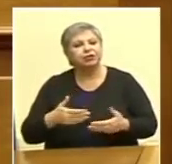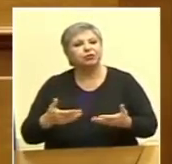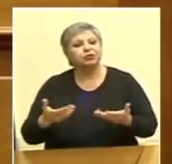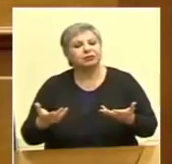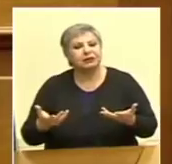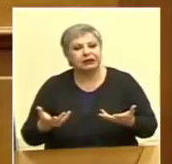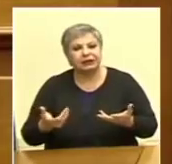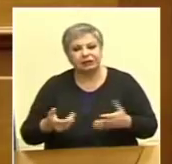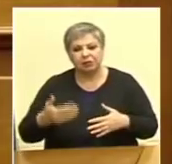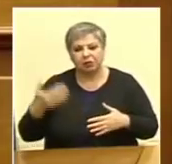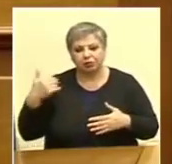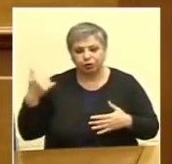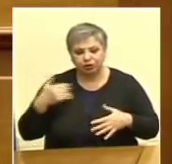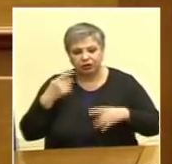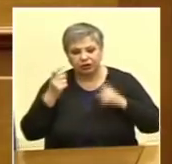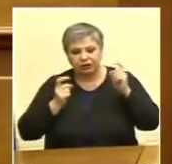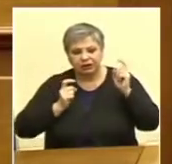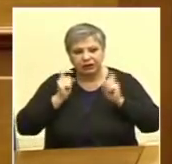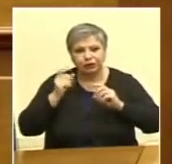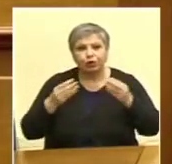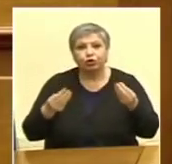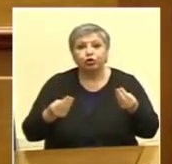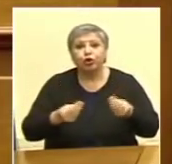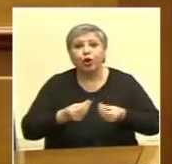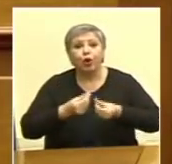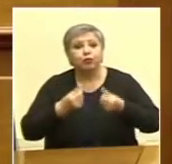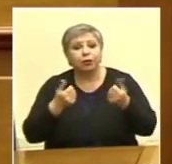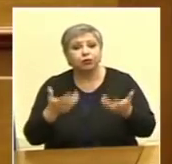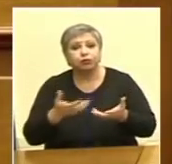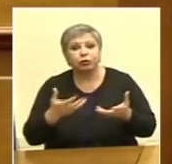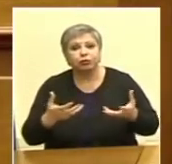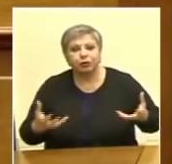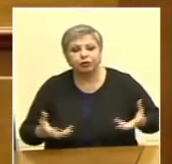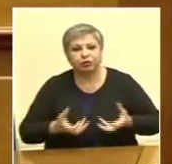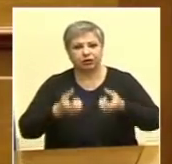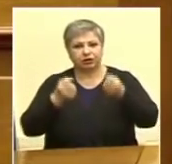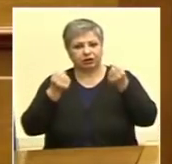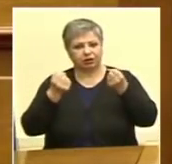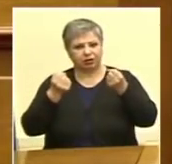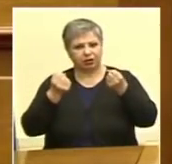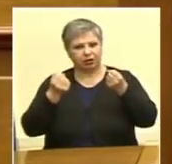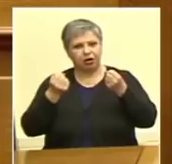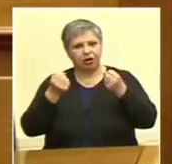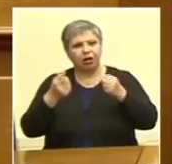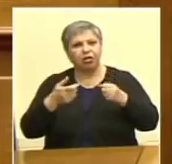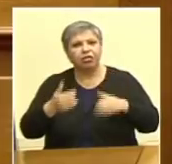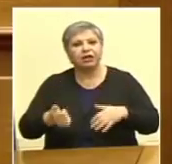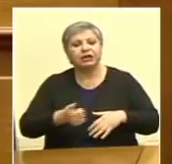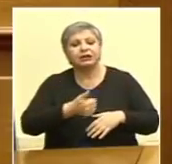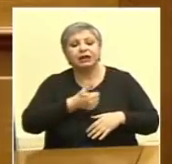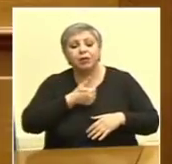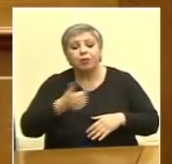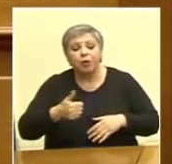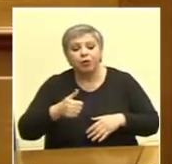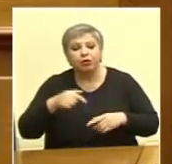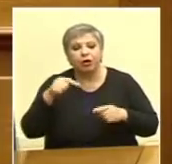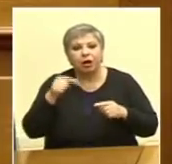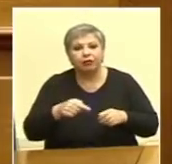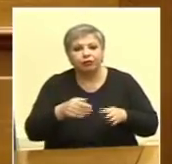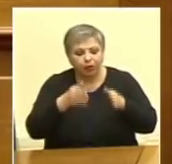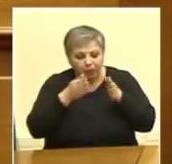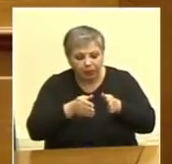συνολικότερα για την προοπτική βιωσιμότητα του ασφαλιστικού συστήματος. Δεν αφορούσε την άλλη πετυχημένη προφητεία ότι θα κοπούν οι συντάξεις.